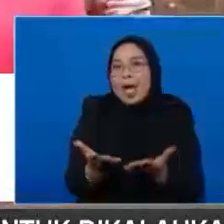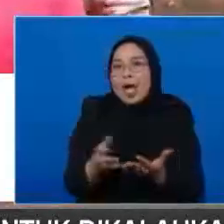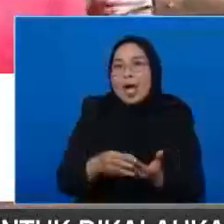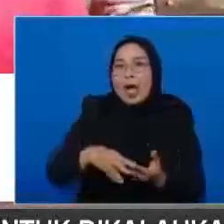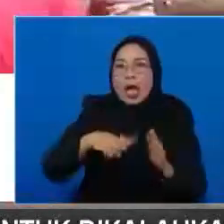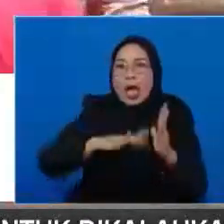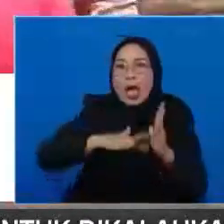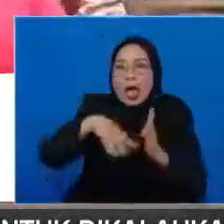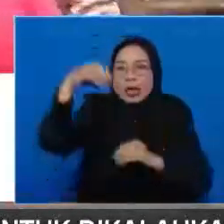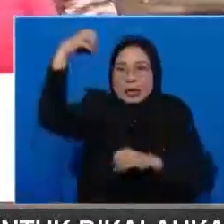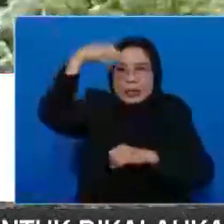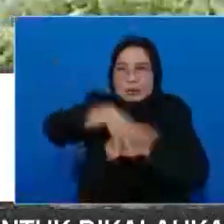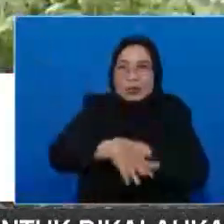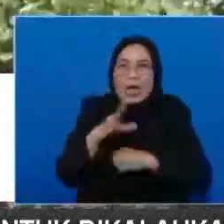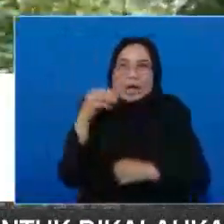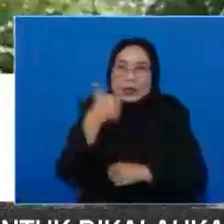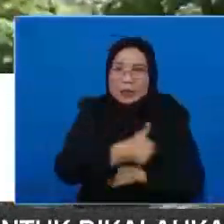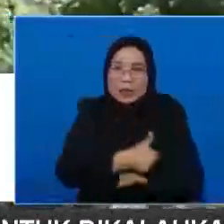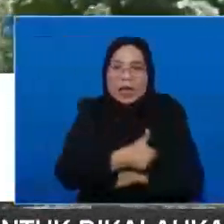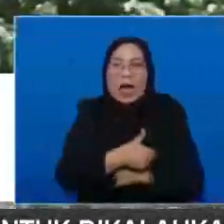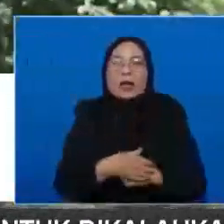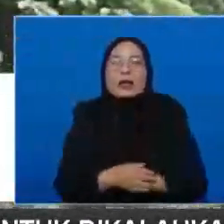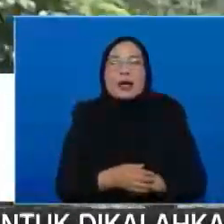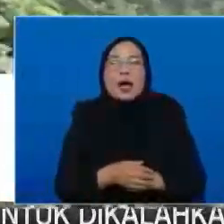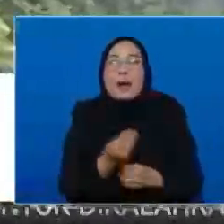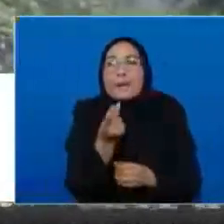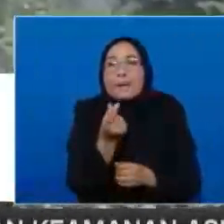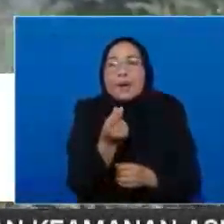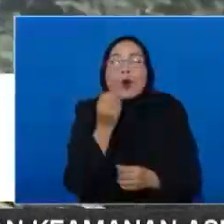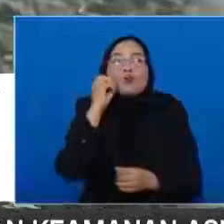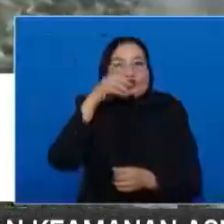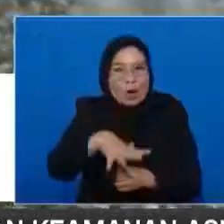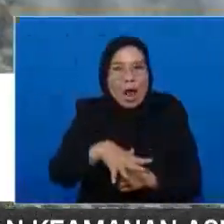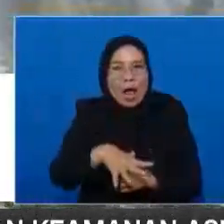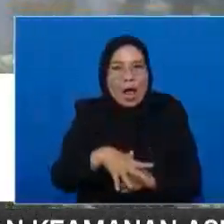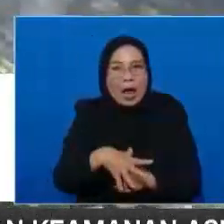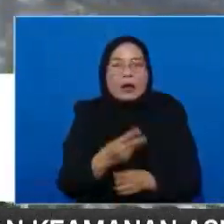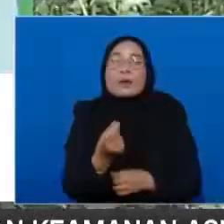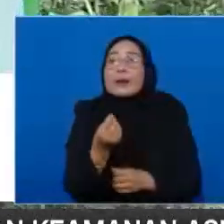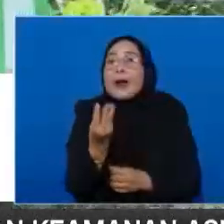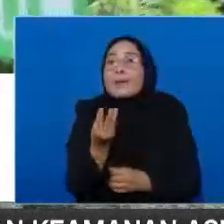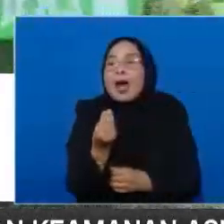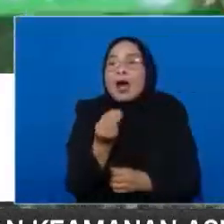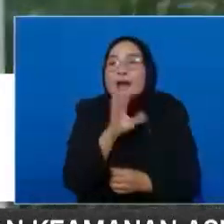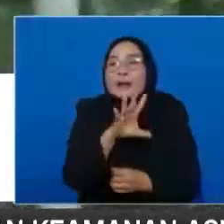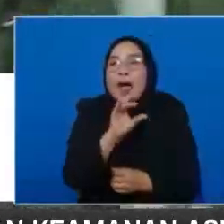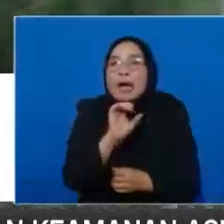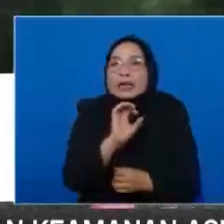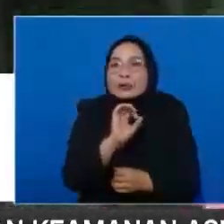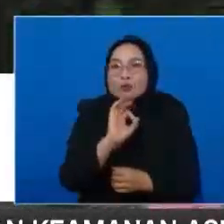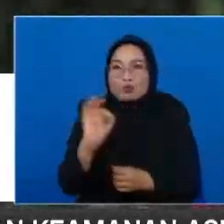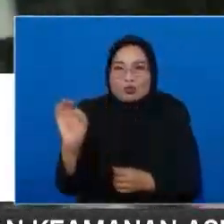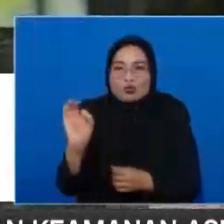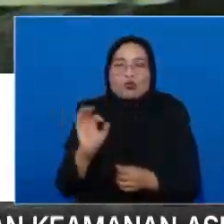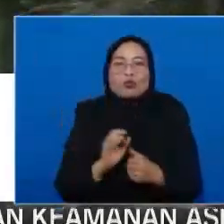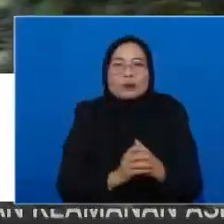indah, juga murah meriah. Pengunjung hanya dikenakan tiket masuk sebesar Rp5.000 untuk bisa menikmati dua lokasi air